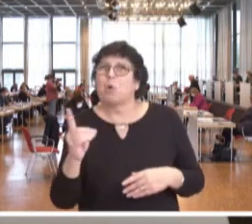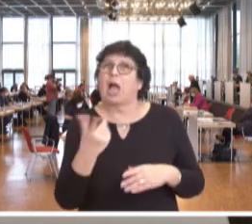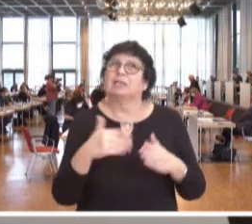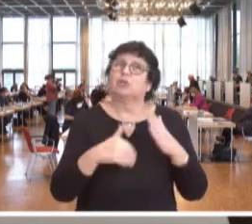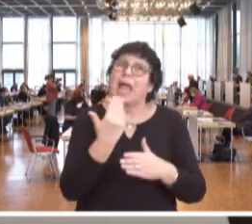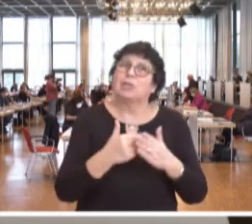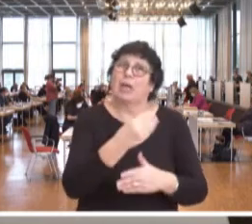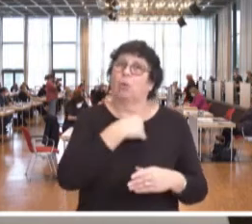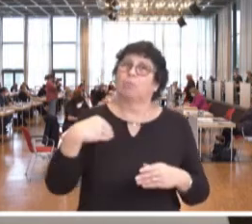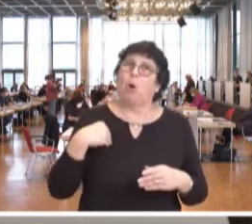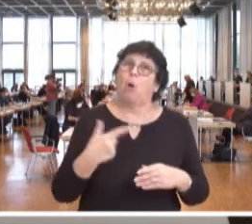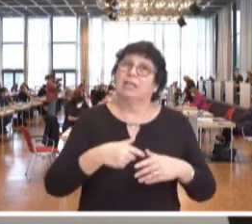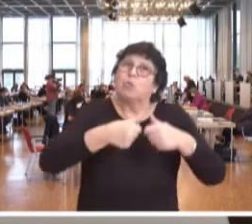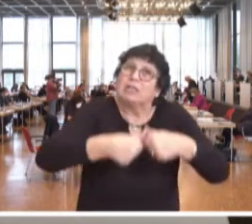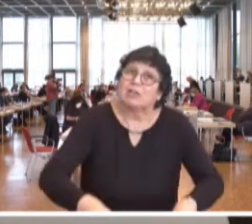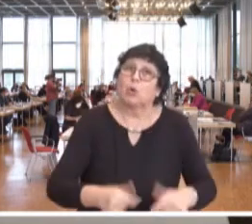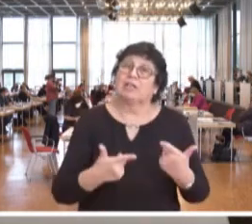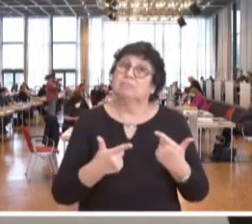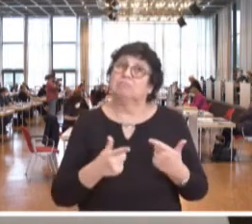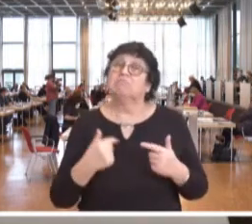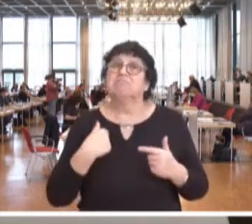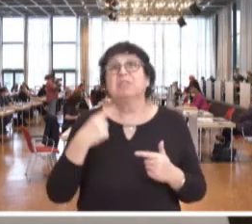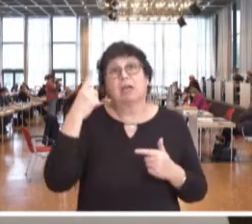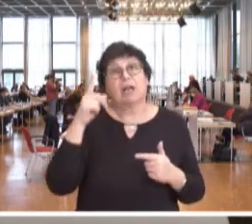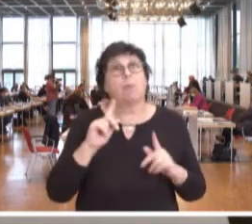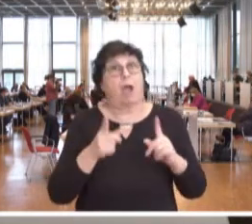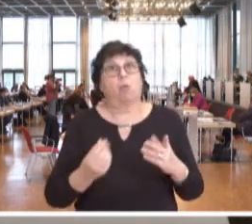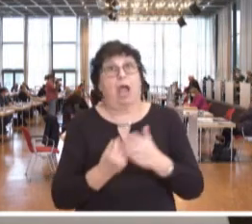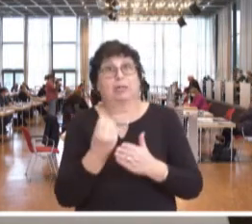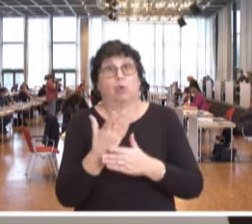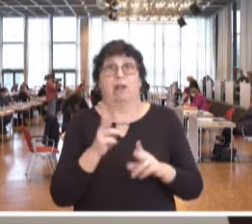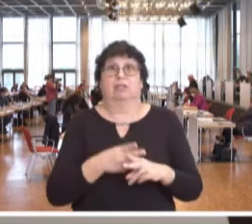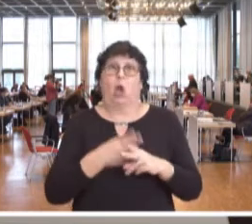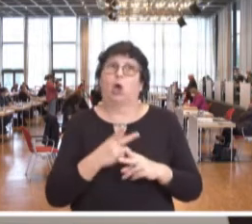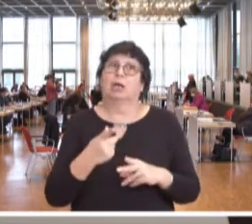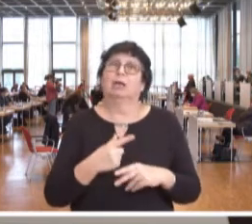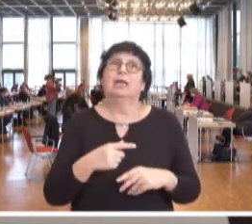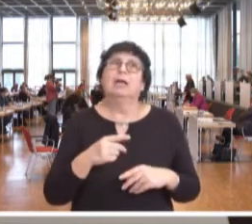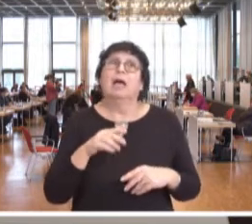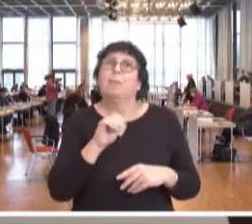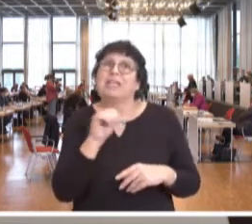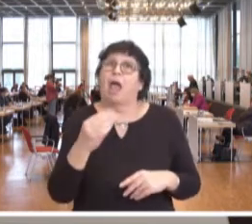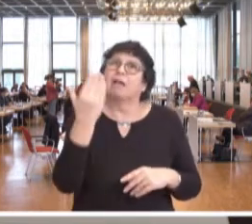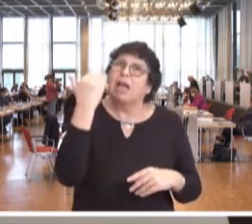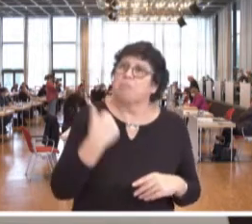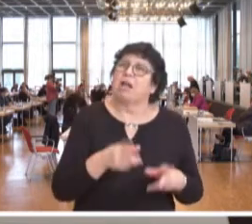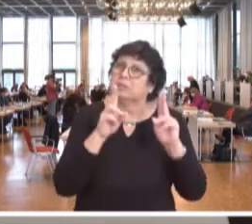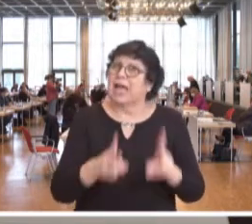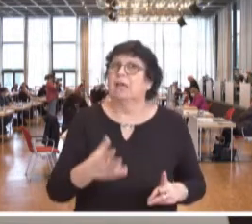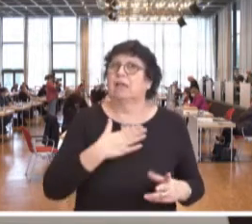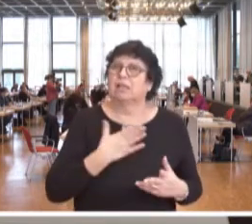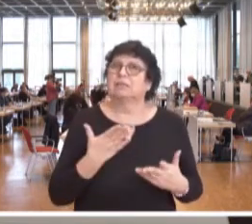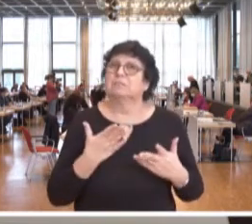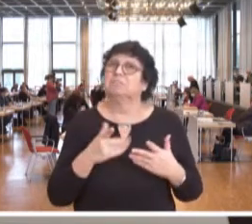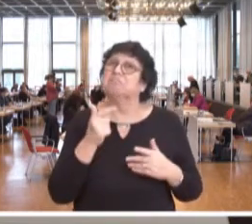zu unterdrücken. Ich glaube, dass durchaus, und das ist ja hochaktuell, Mitterrand mit seiner Einschätzung recht hatte, um das einmal zu sagen, dass